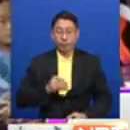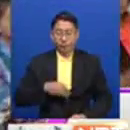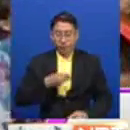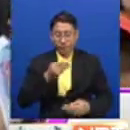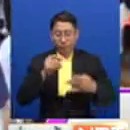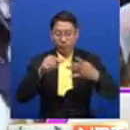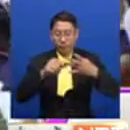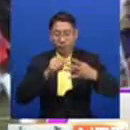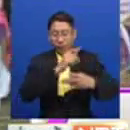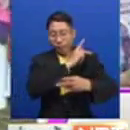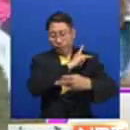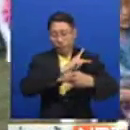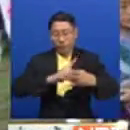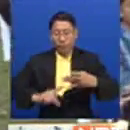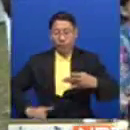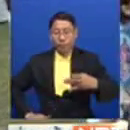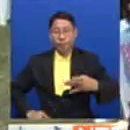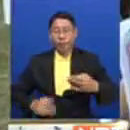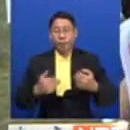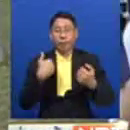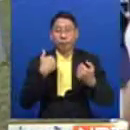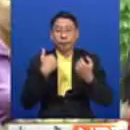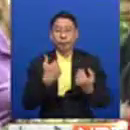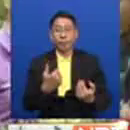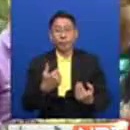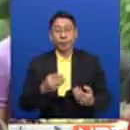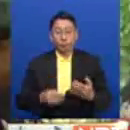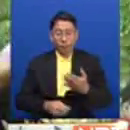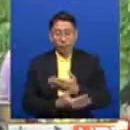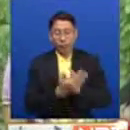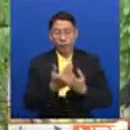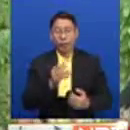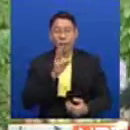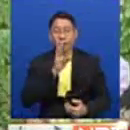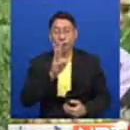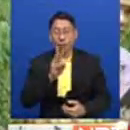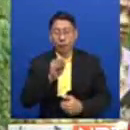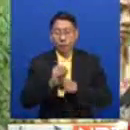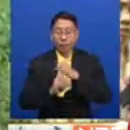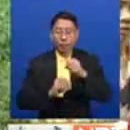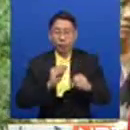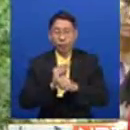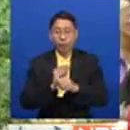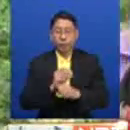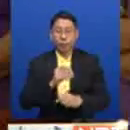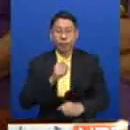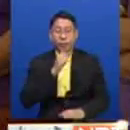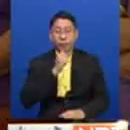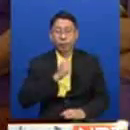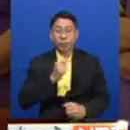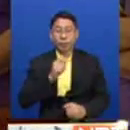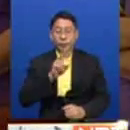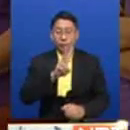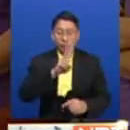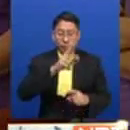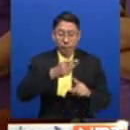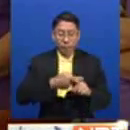ทพรัตนราชสุดาสยามบรมราชกุมารีในโอกาสฉลองพระชนมายุ5รอบ2เมษาย